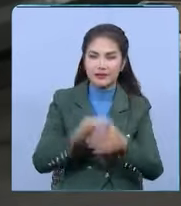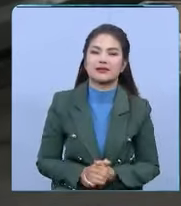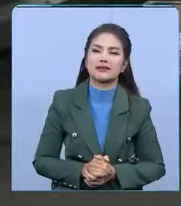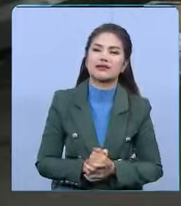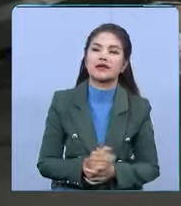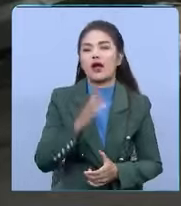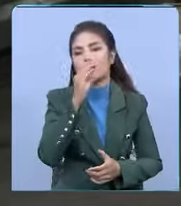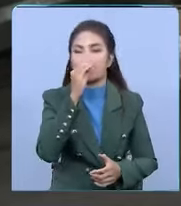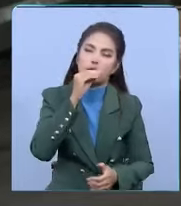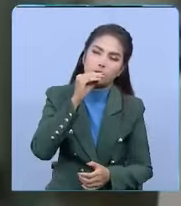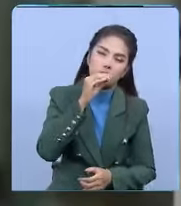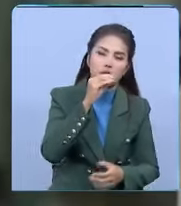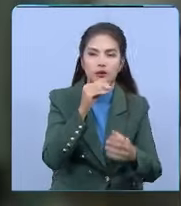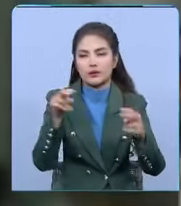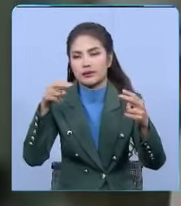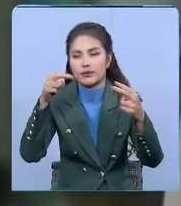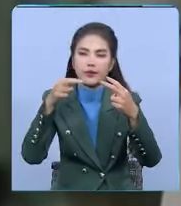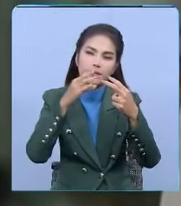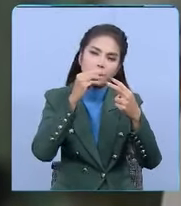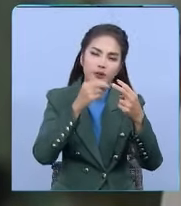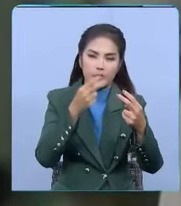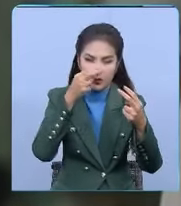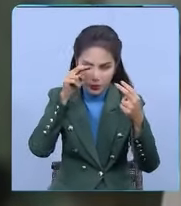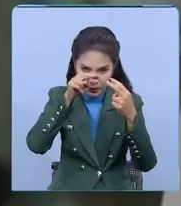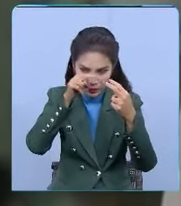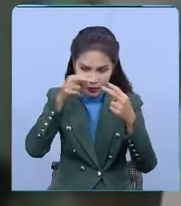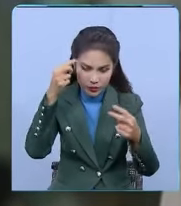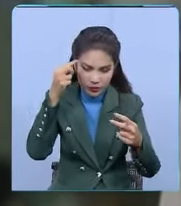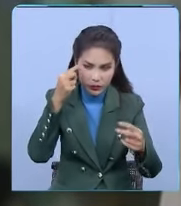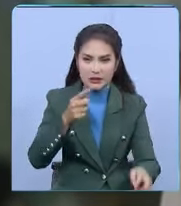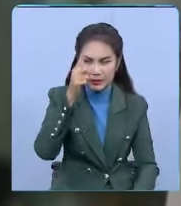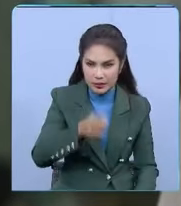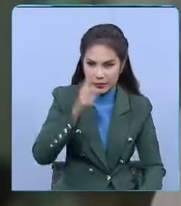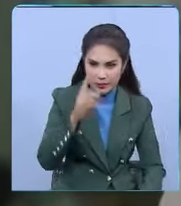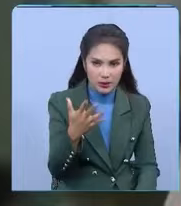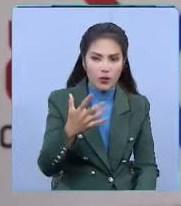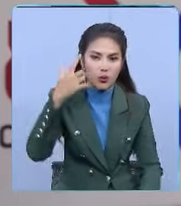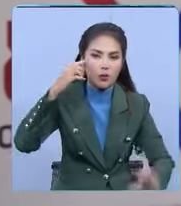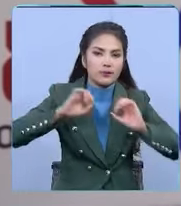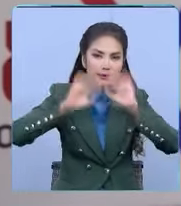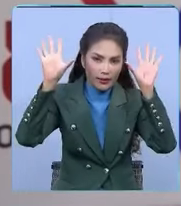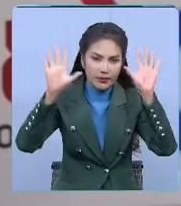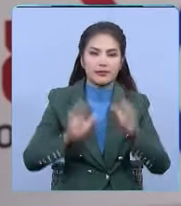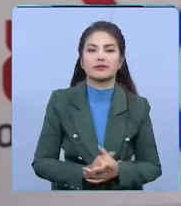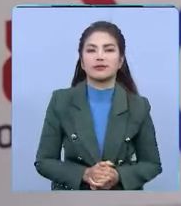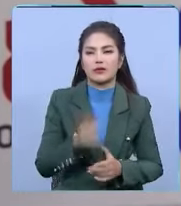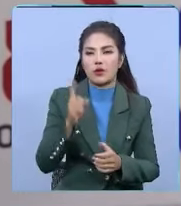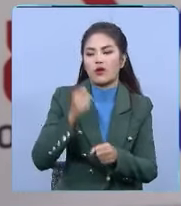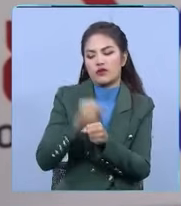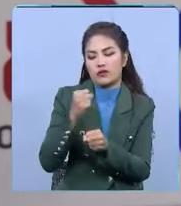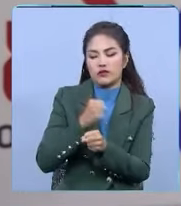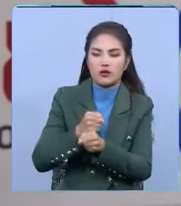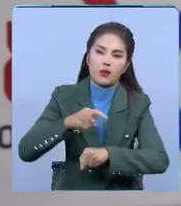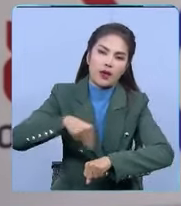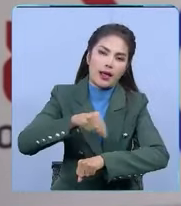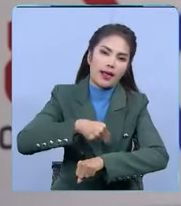ที่เขาพูดคุยกันไปด้วยเรื่อยๆเนี่ย ครับก็ดูตาเขา ดูตารู้ได้เลยว่าจริงใจหรือเปล่า ครับ อันนี้เป็นสิ่งที่ต้องฝึกใช่ไหมฮะฝึกปรือ ต้องใช้เวลา